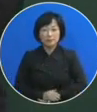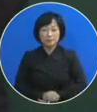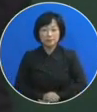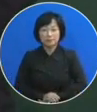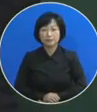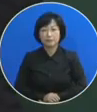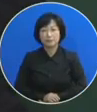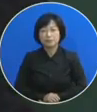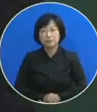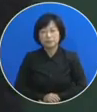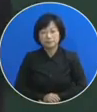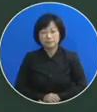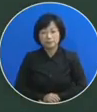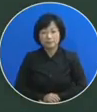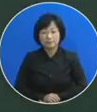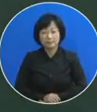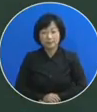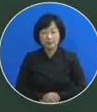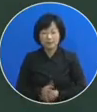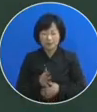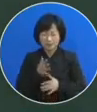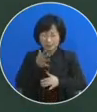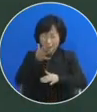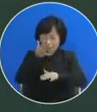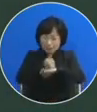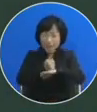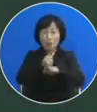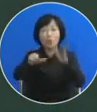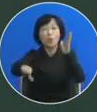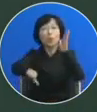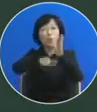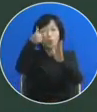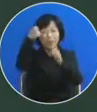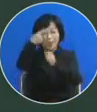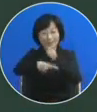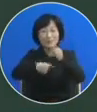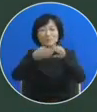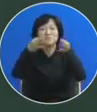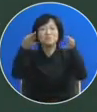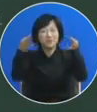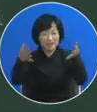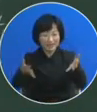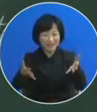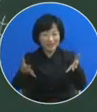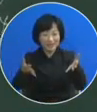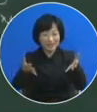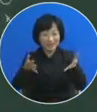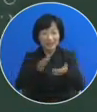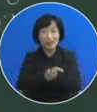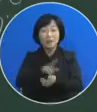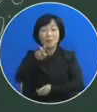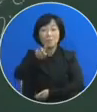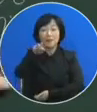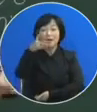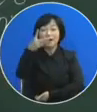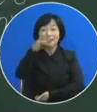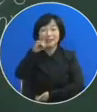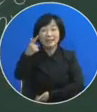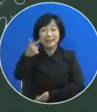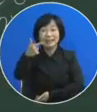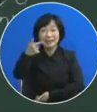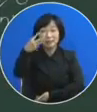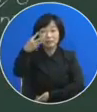드디어 500년 만에. Finally, after 500 years. 여러분이 500년 동안에 마틴 루터 이후에 복음 없어져간